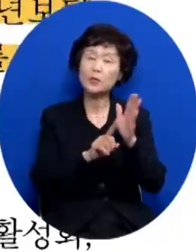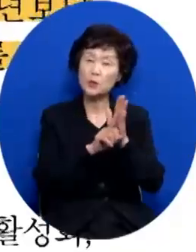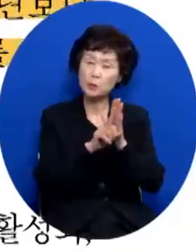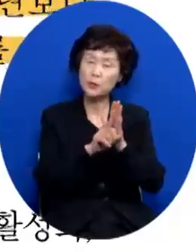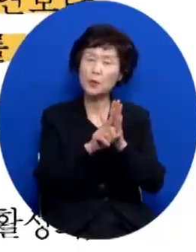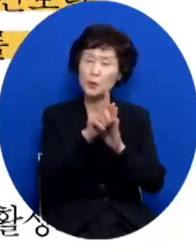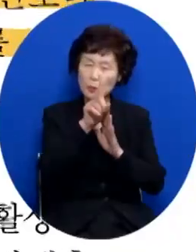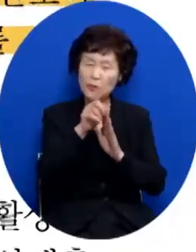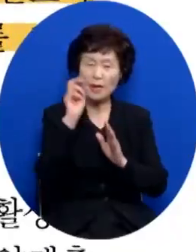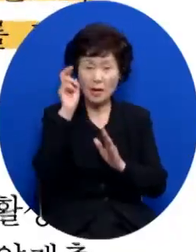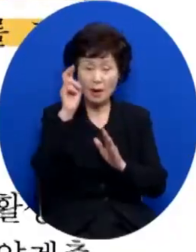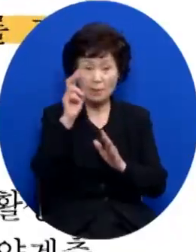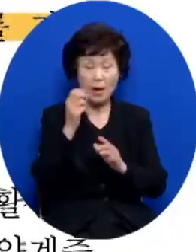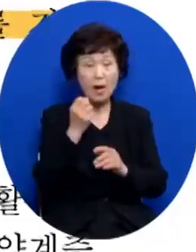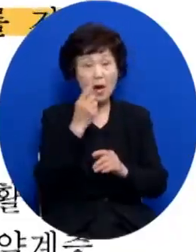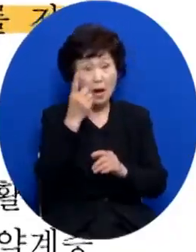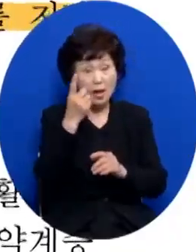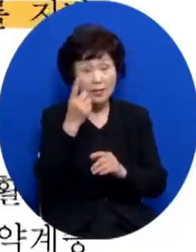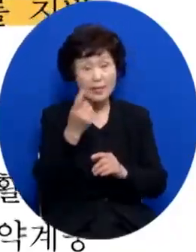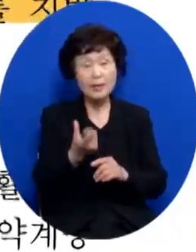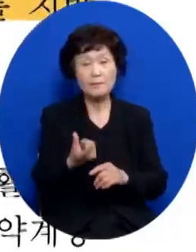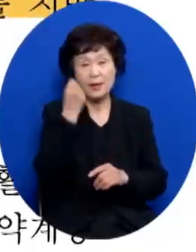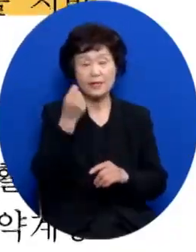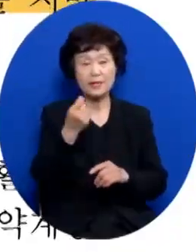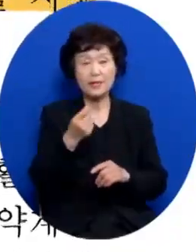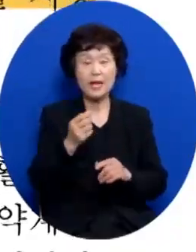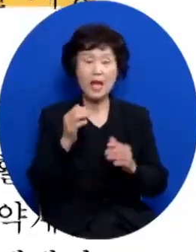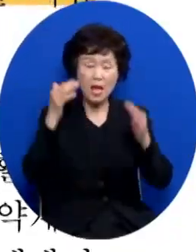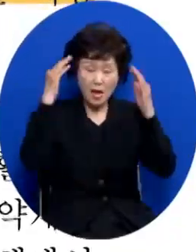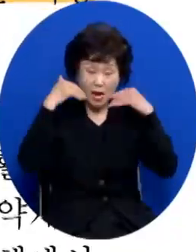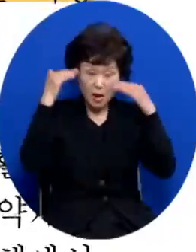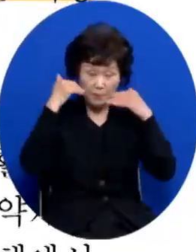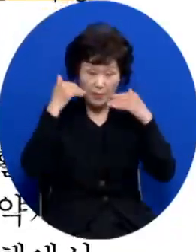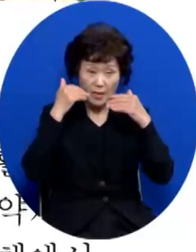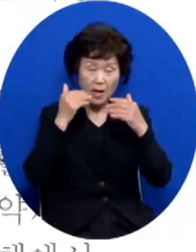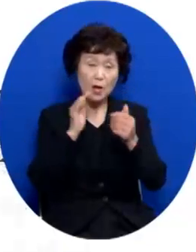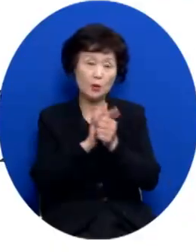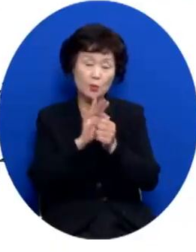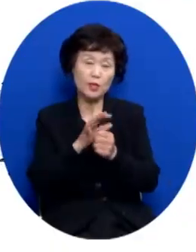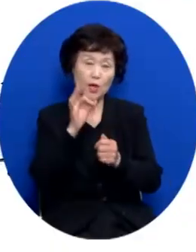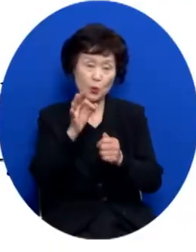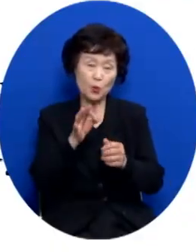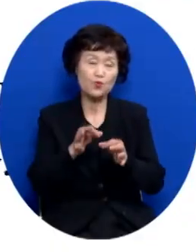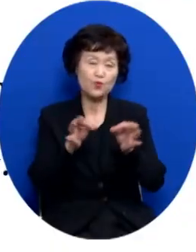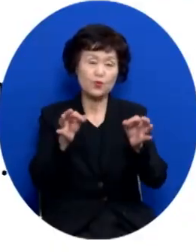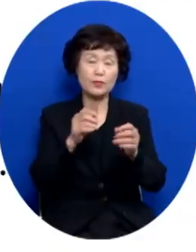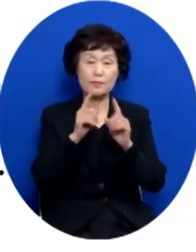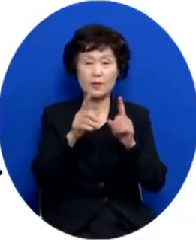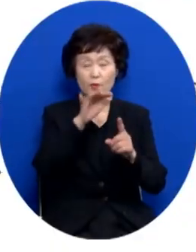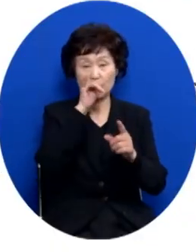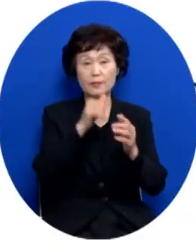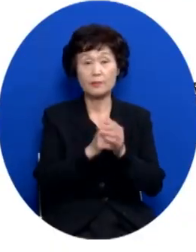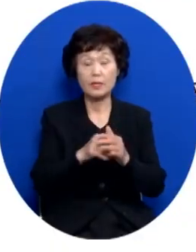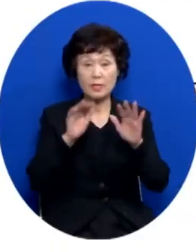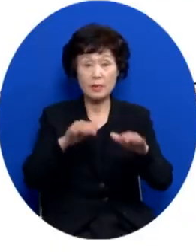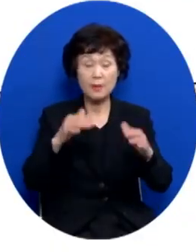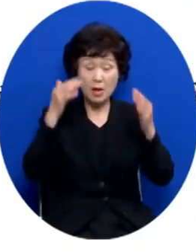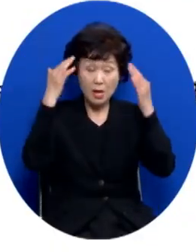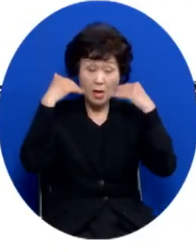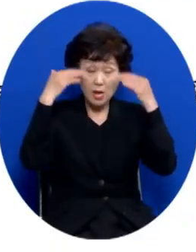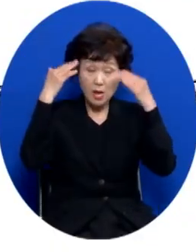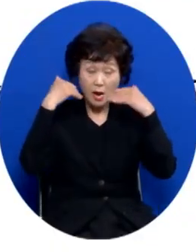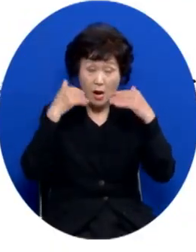예년보다 한 달 정도 빨리 폭염 대책비를 지원한다고 밝혔습니다 행안부는 이번 여름 폭염